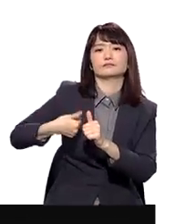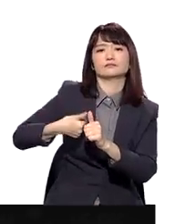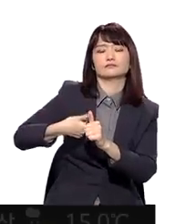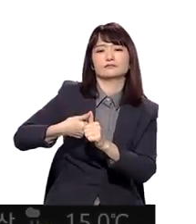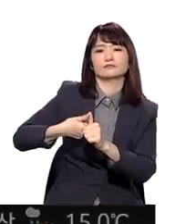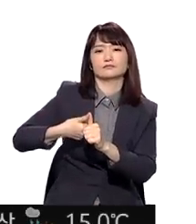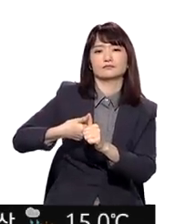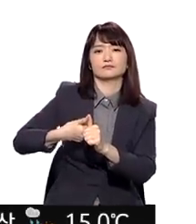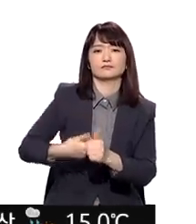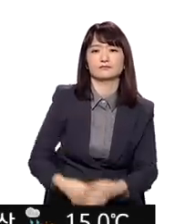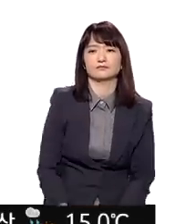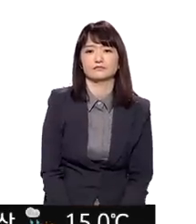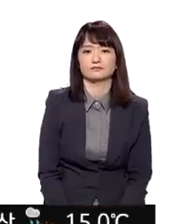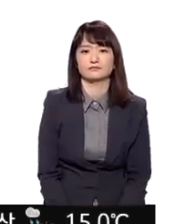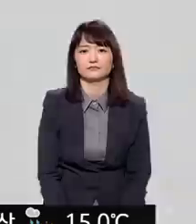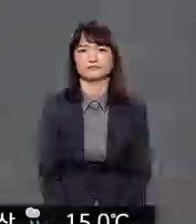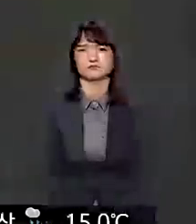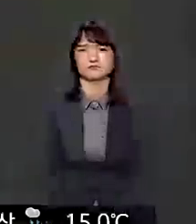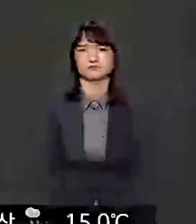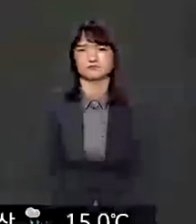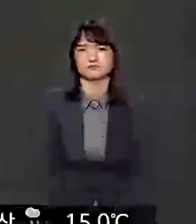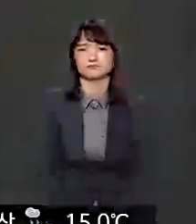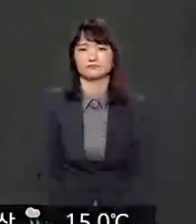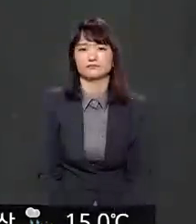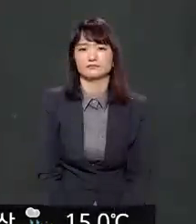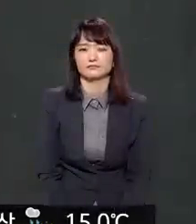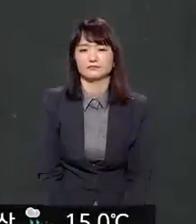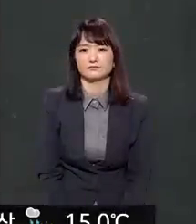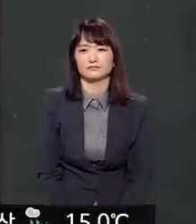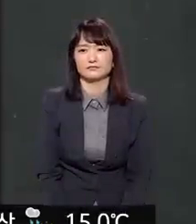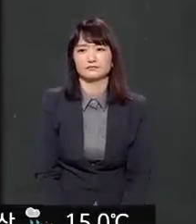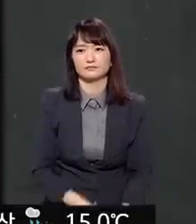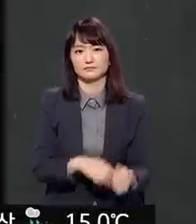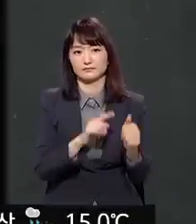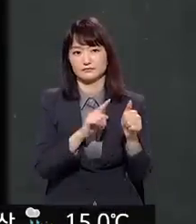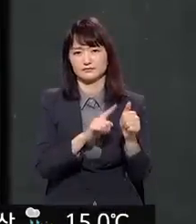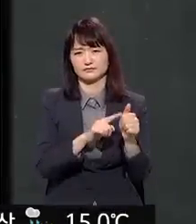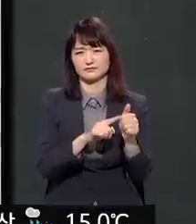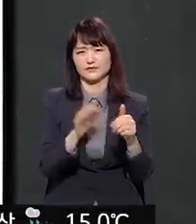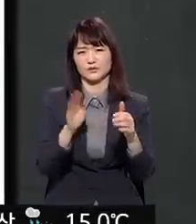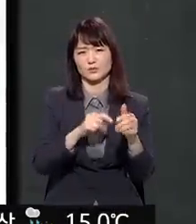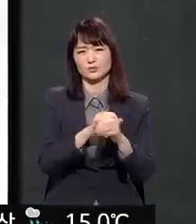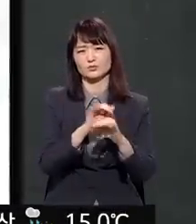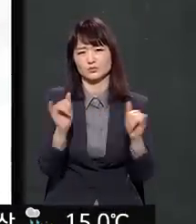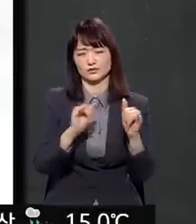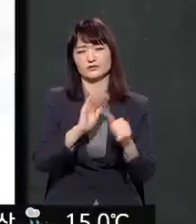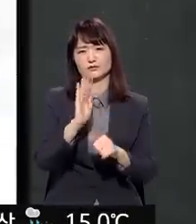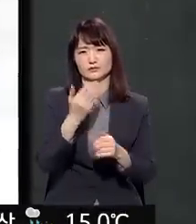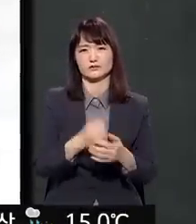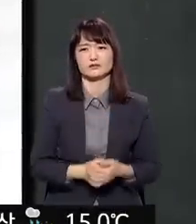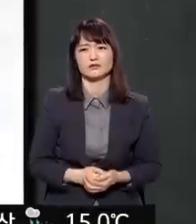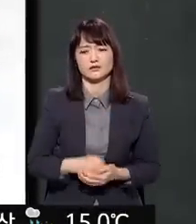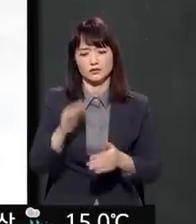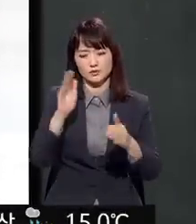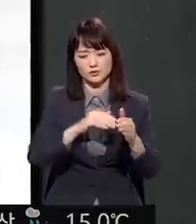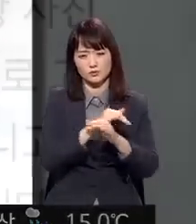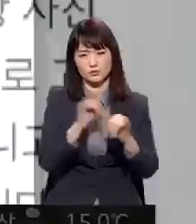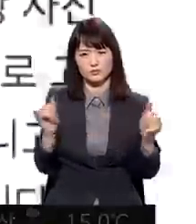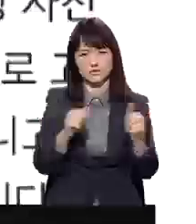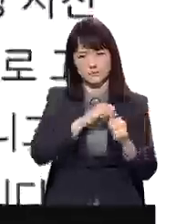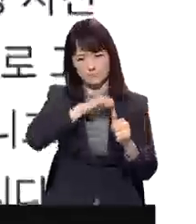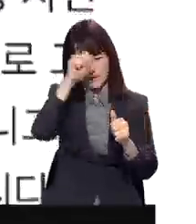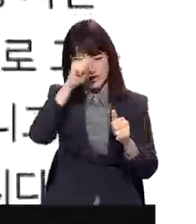좀 주세요. 했습니다. 자, 팀장님. 이런 사람도 공무원이 됩니다. 그렇습니다. 공무원 될 때 걸리지 못했는데요. 지금은